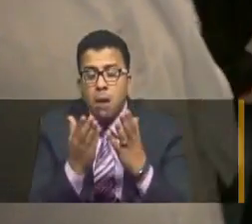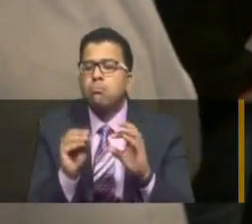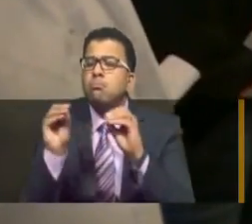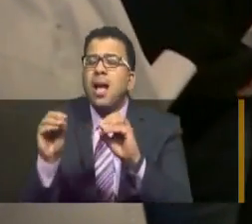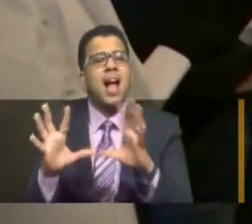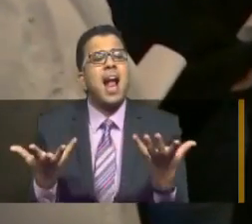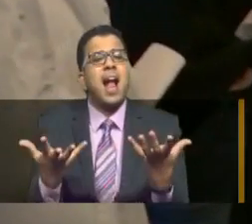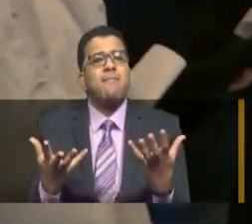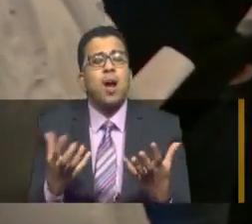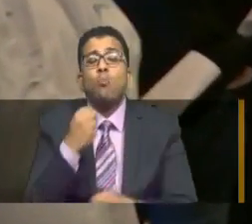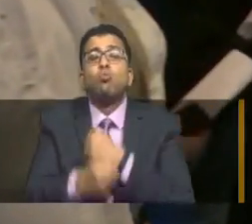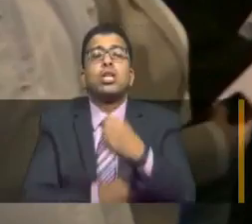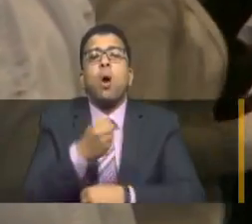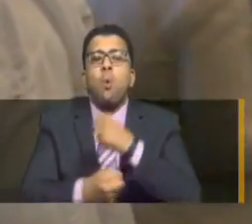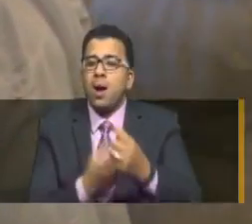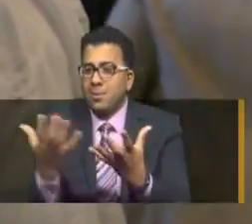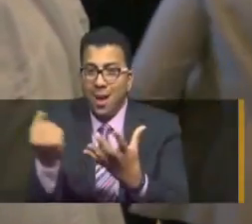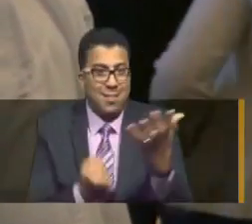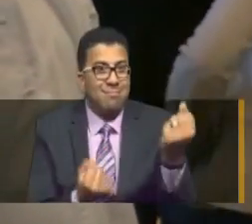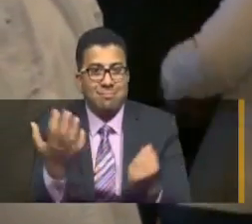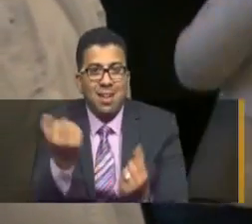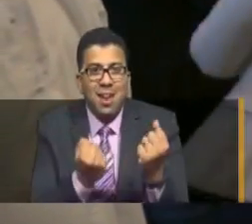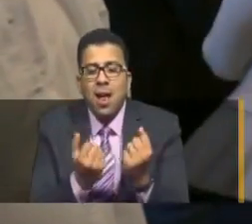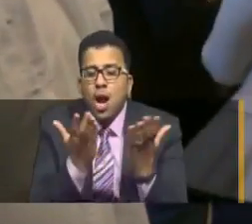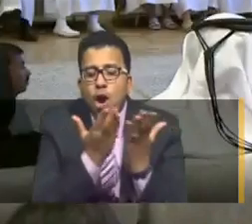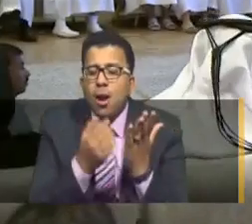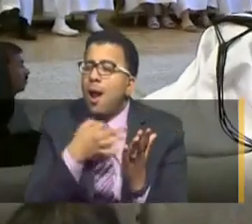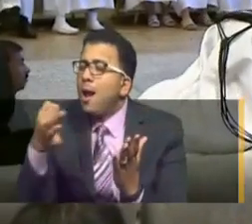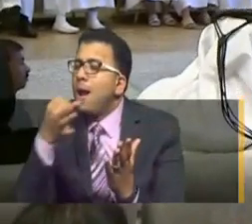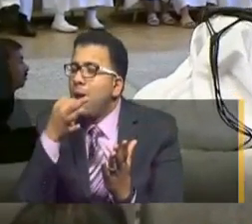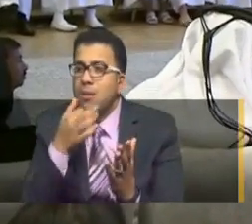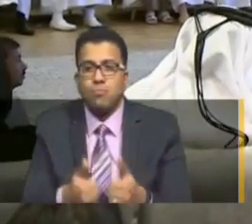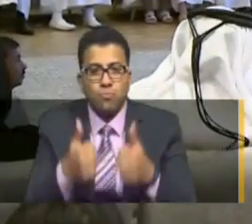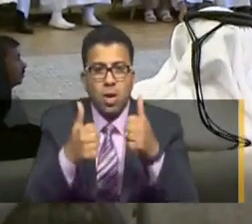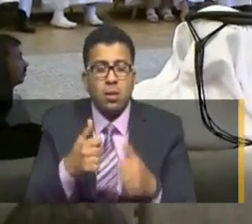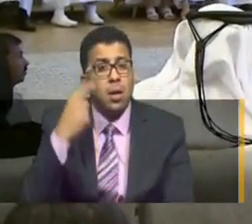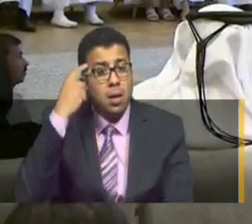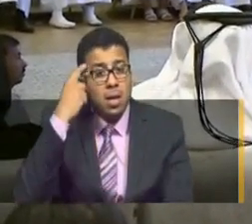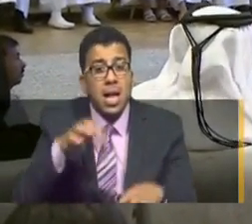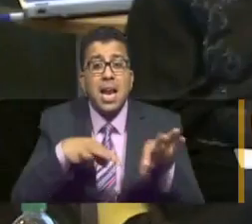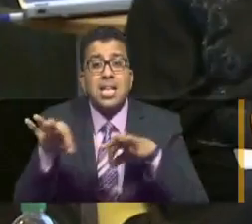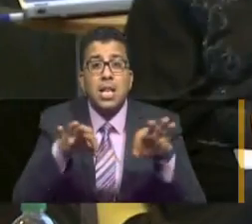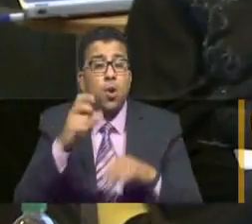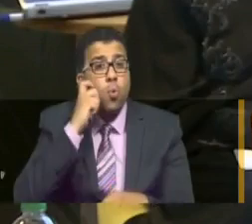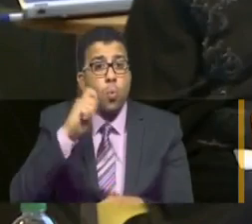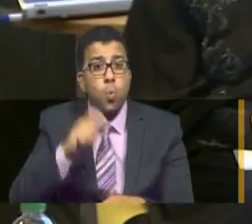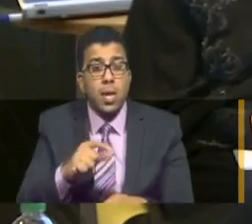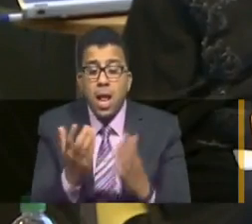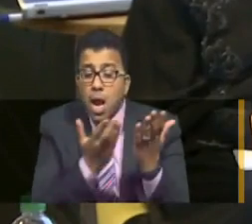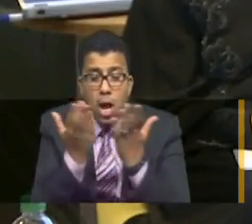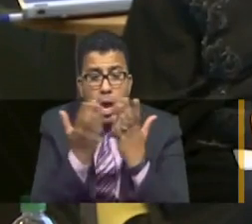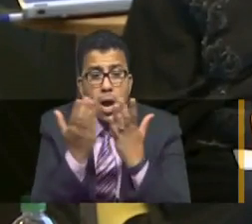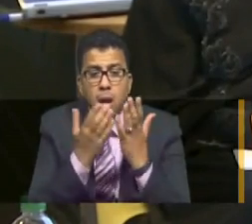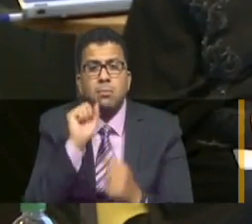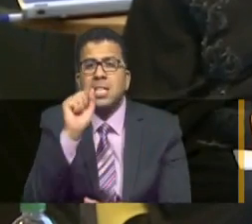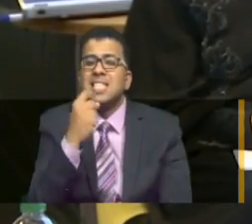فكيف تصلهم؟ نريد المتطوعين يقرؤون لمن لا يستطيع القراءة. يذكر أن الاستراتيجية الوطنية للقراءة جاءت في